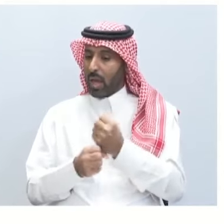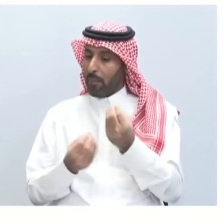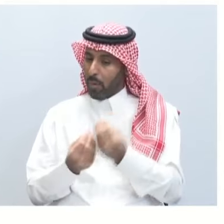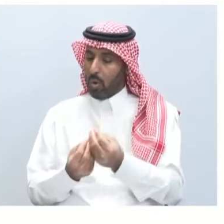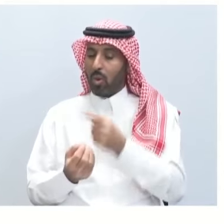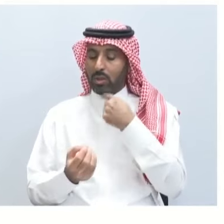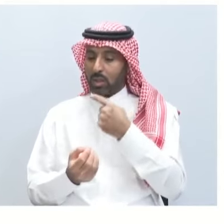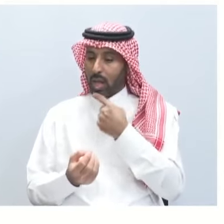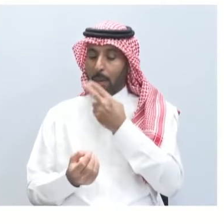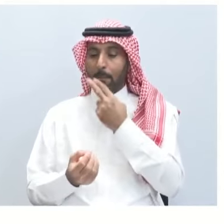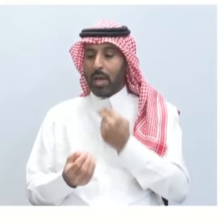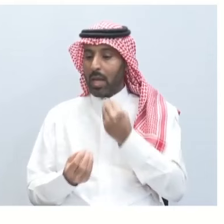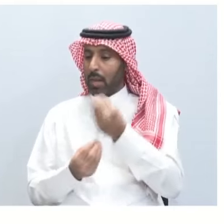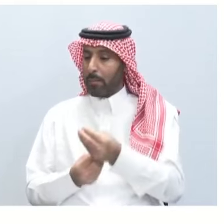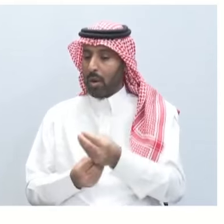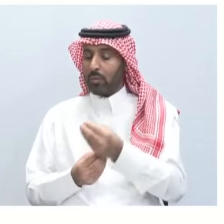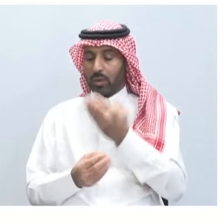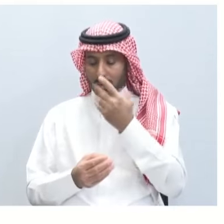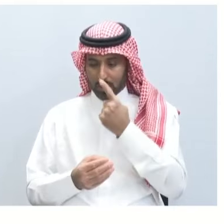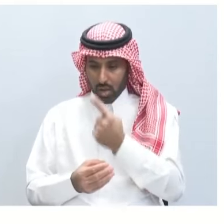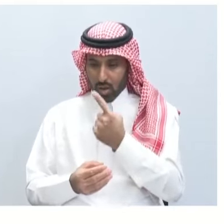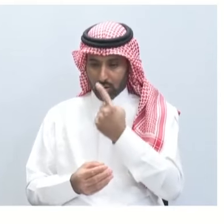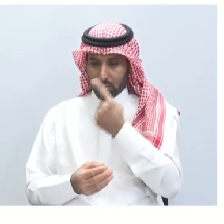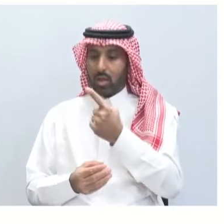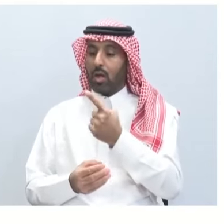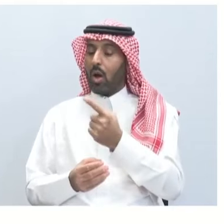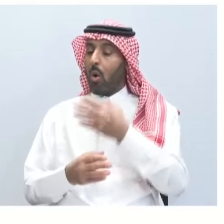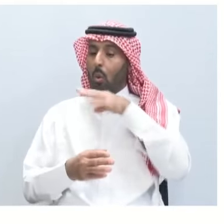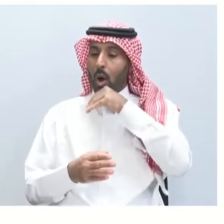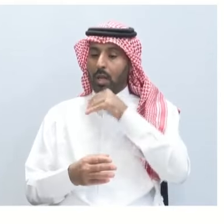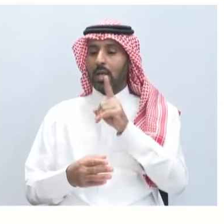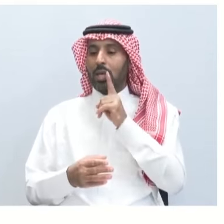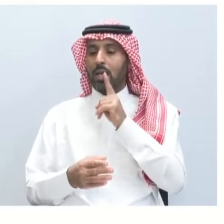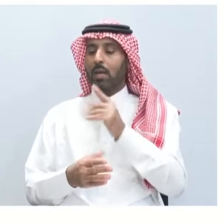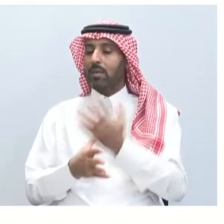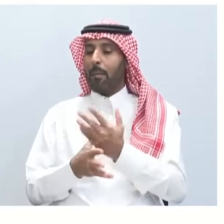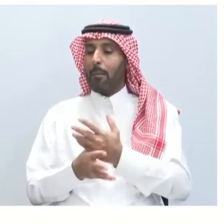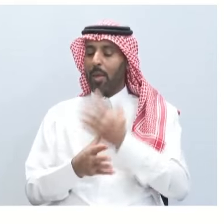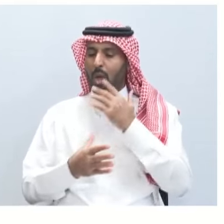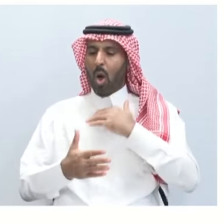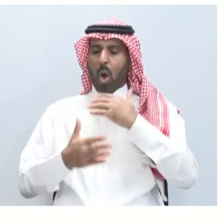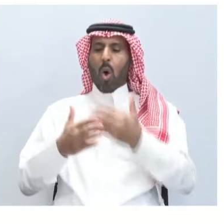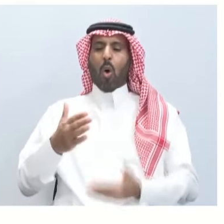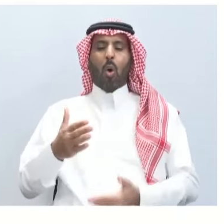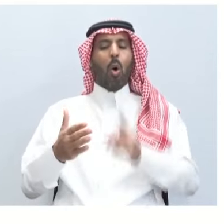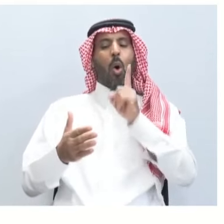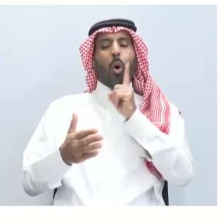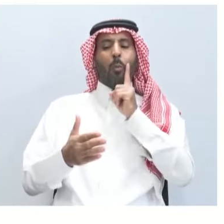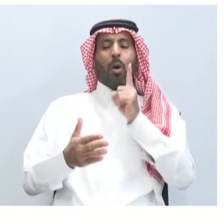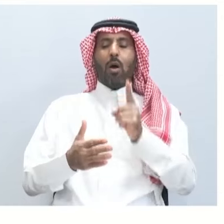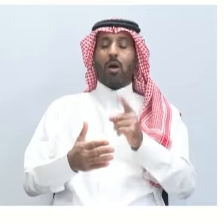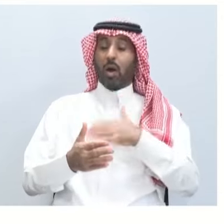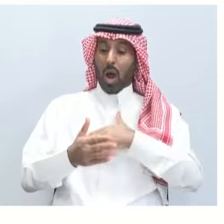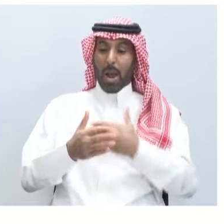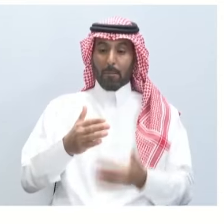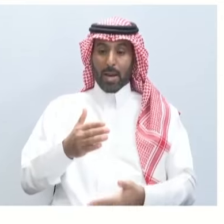ويحرص على طاعتهما فقال الله عز وجل حملته امه وهنا على وهن اي ان هذه